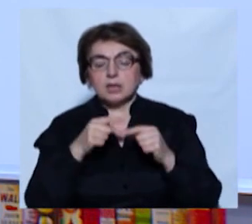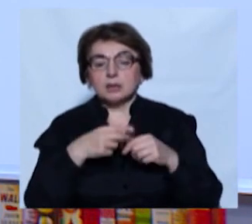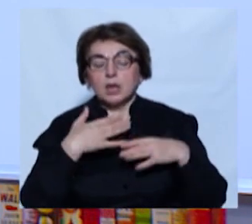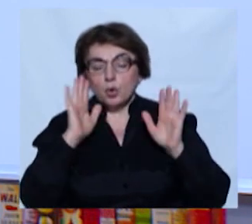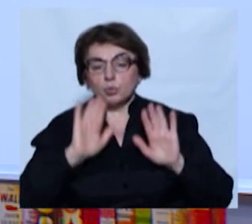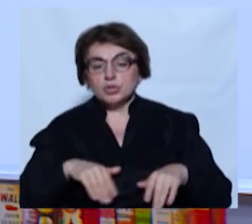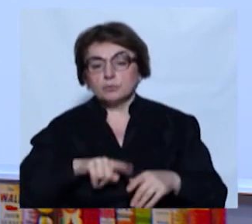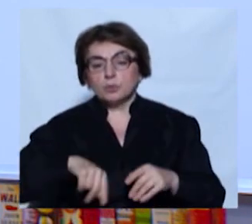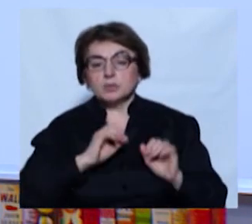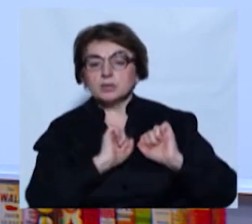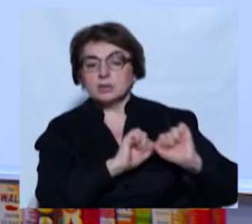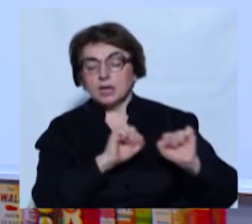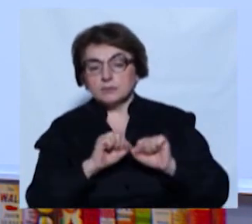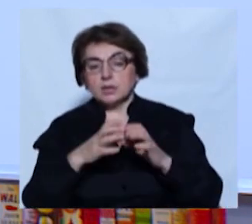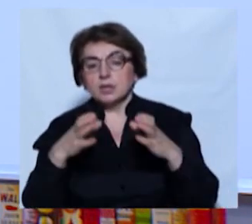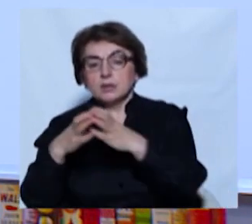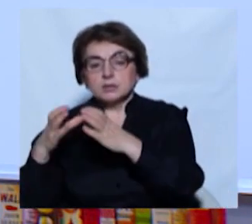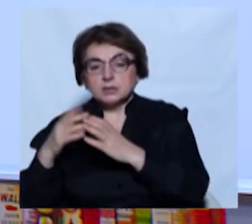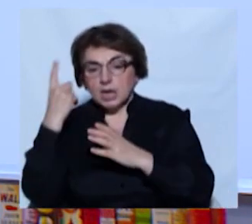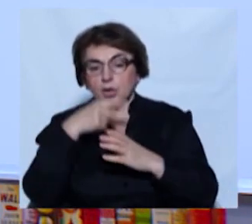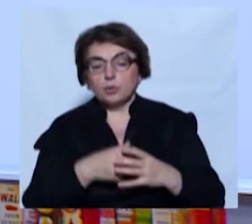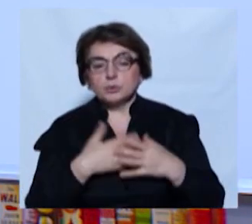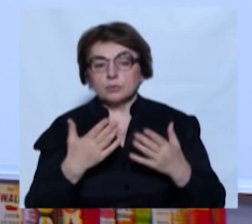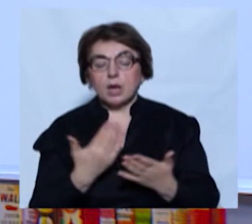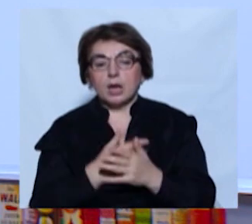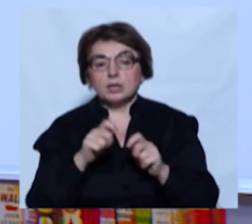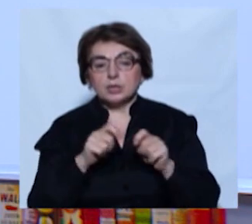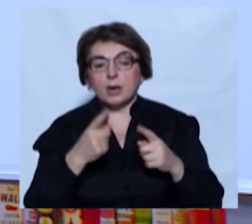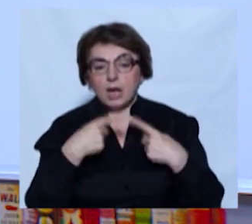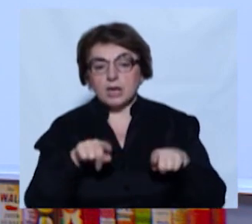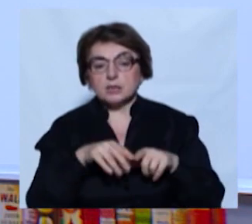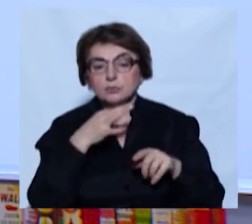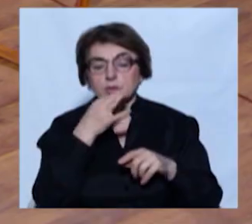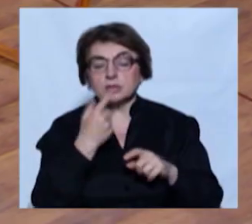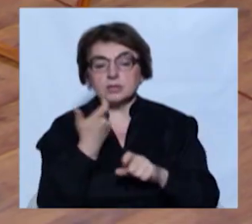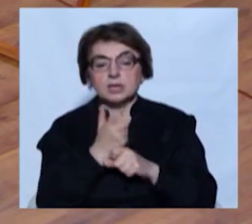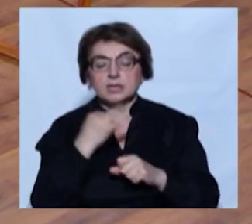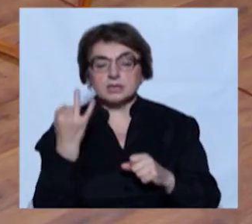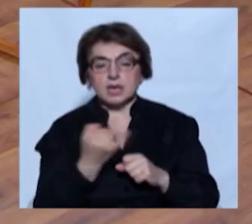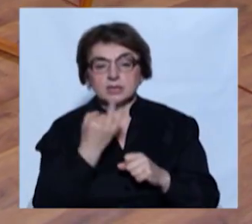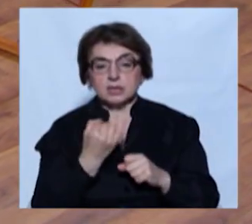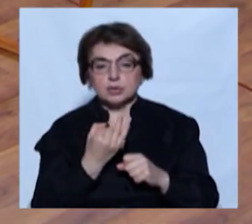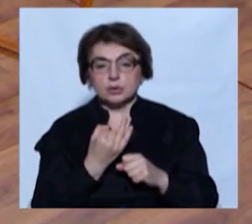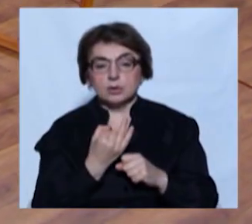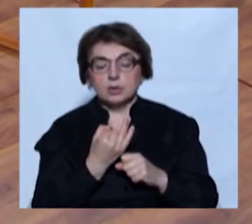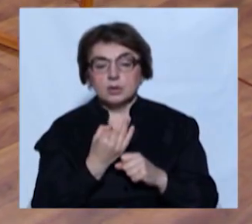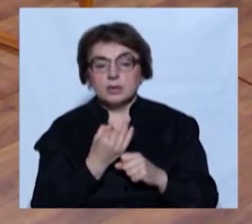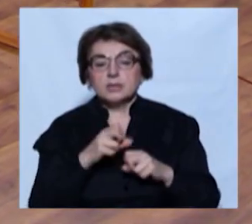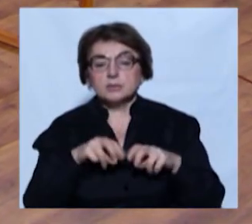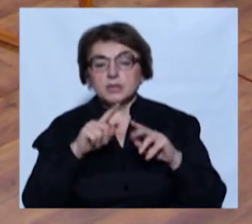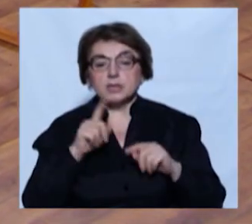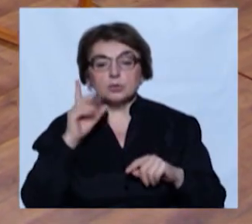და მსახეობების კონსერვაცია. Და ასევე უნდა აღინიშნოს ერთი ძალიან საინტერესო